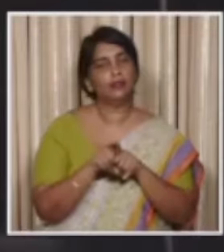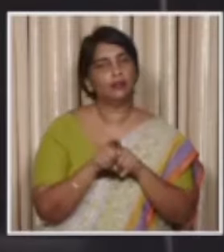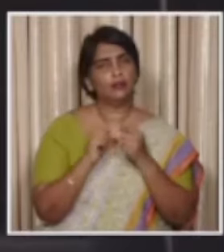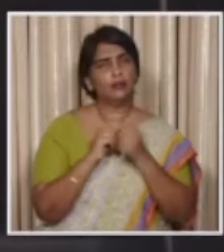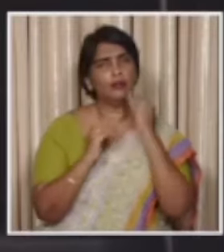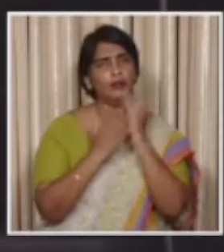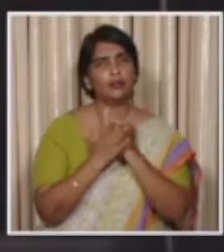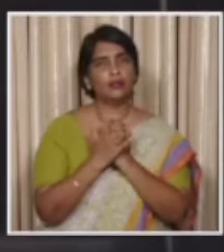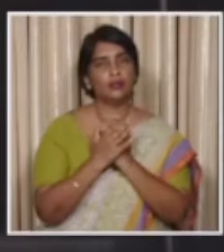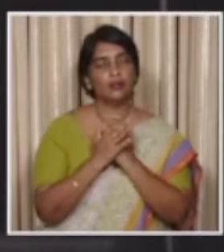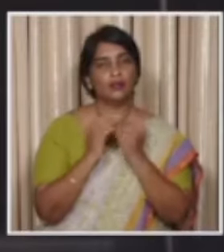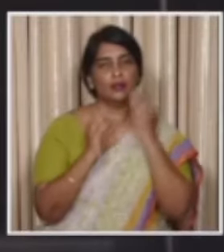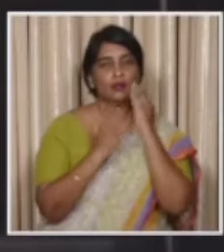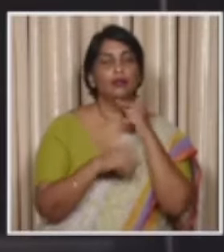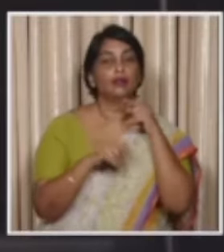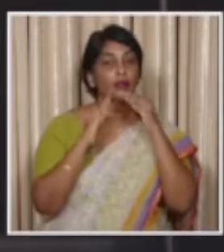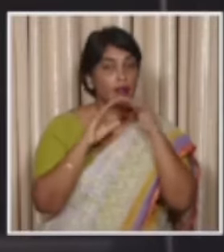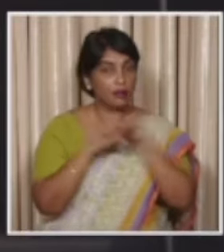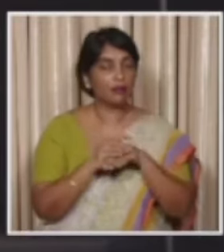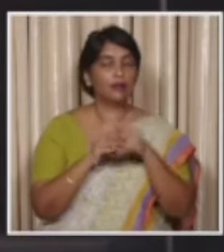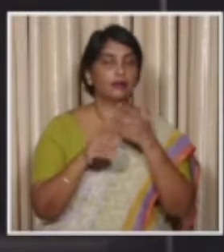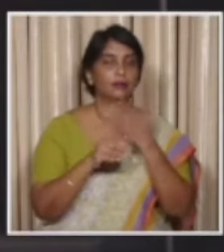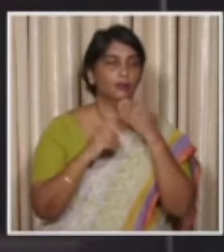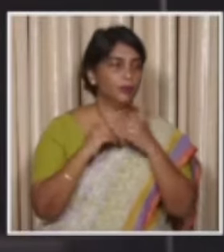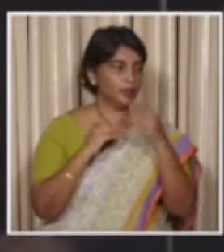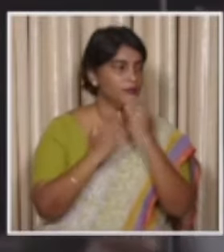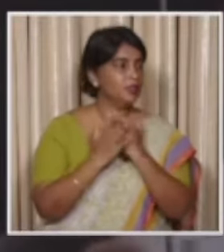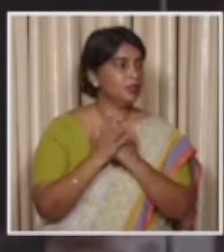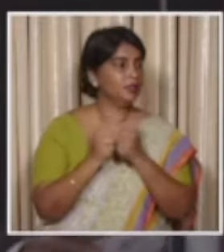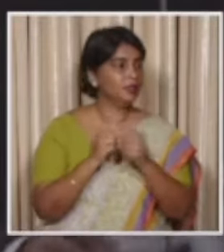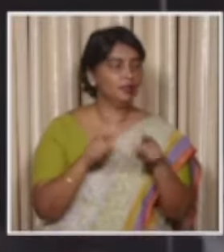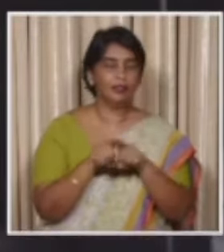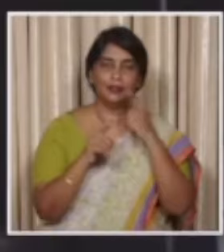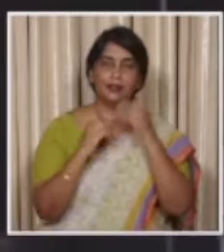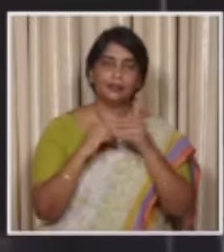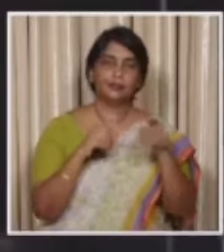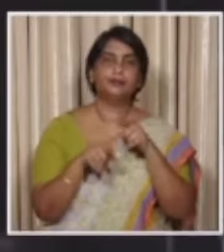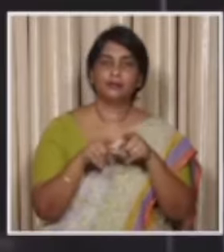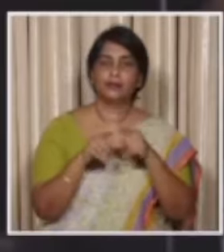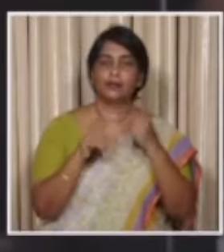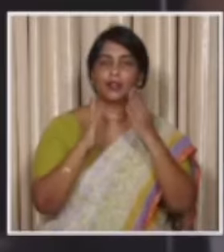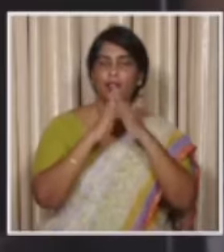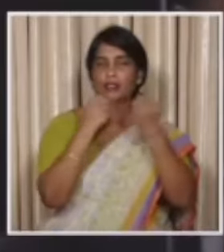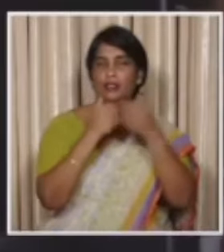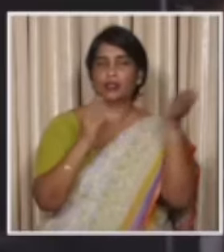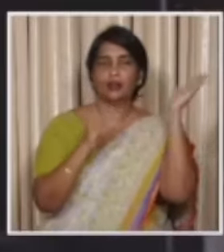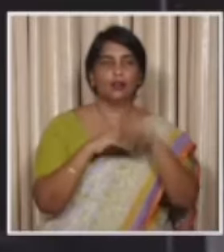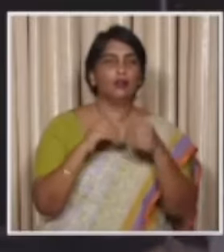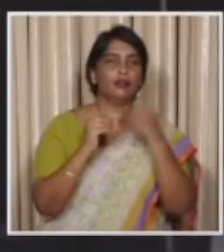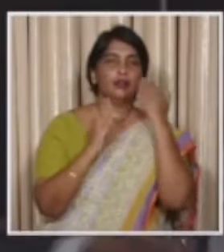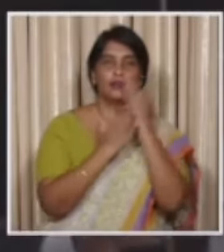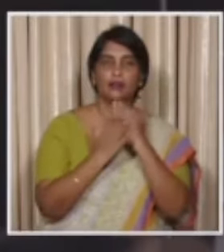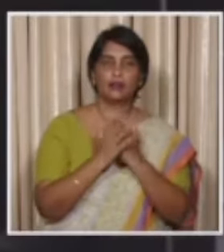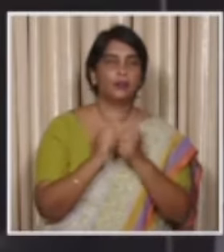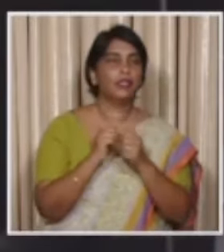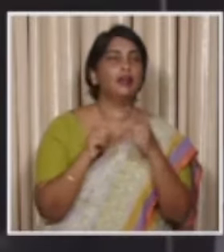වූ අය ගෙවල් වල ඉන්න අය දැන් මේ අපේ පළාත්වල තියෙන ගෙයක් සාමාන්‍ය පයින්කක් ගැහුවොත් දොරට මේ දොර කඩන් වැටෙනවා. ඒ නිසා ඒ අය කැම්ප් එකට යන්නේ